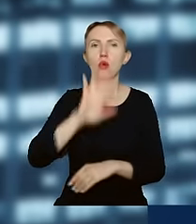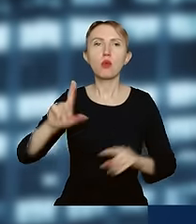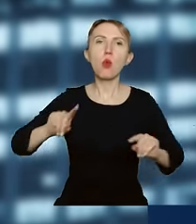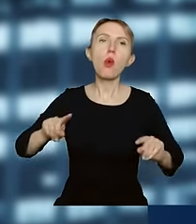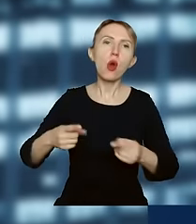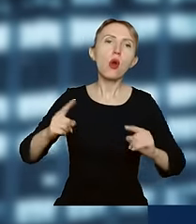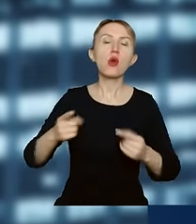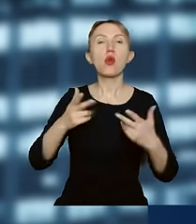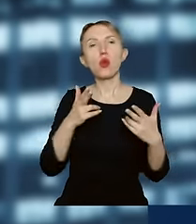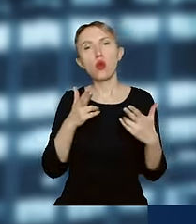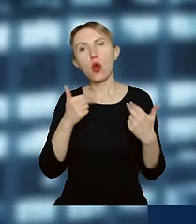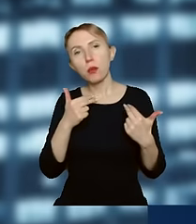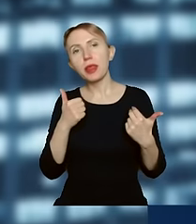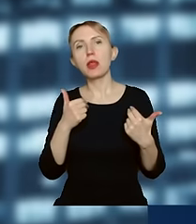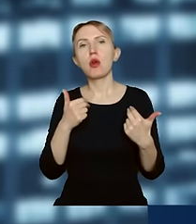i komitetom